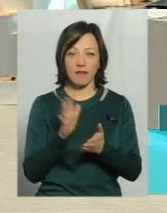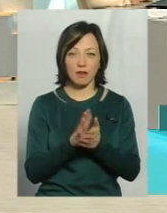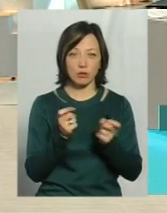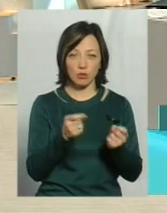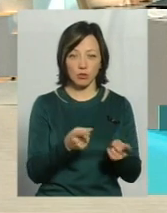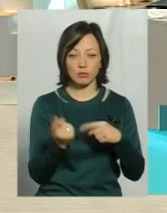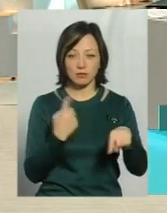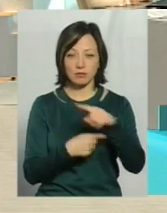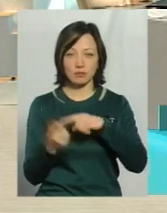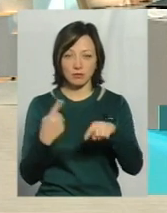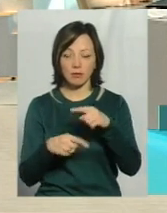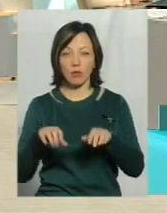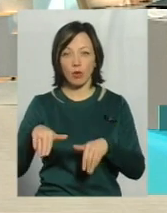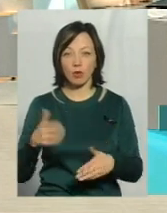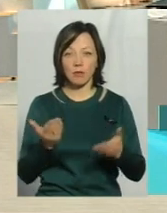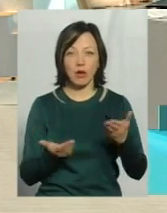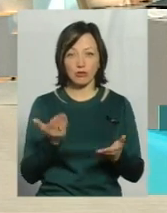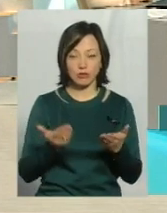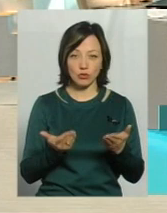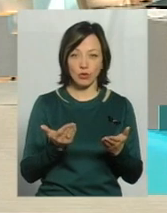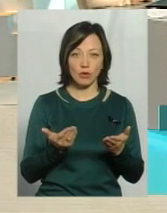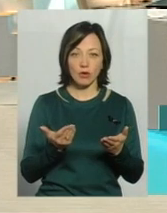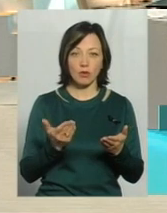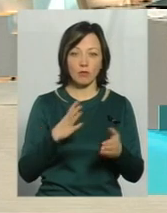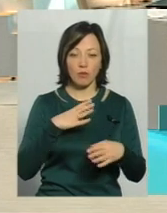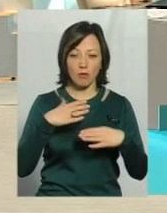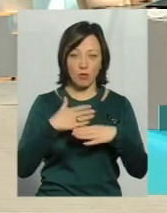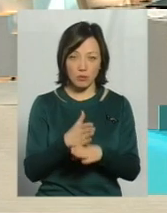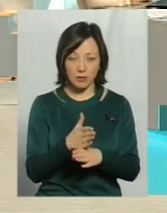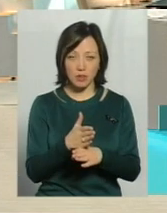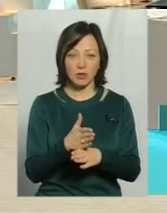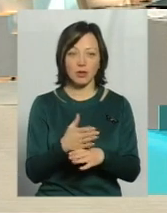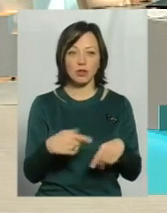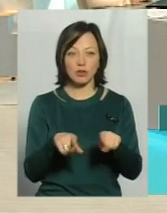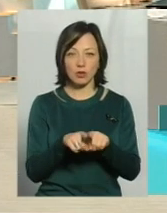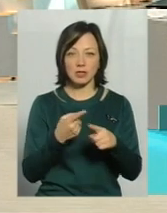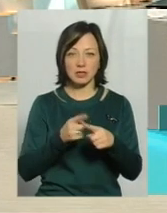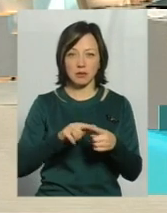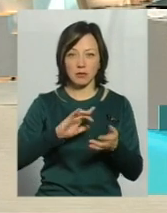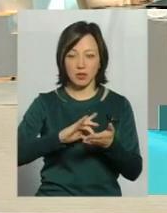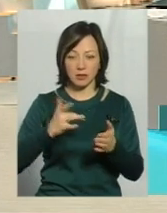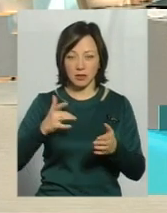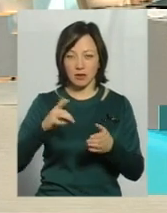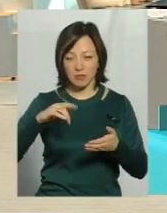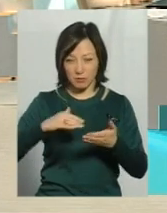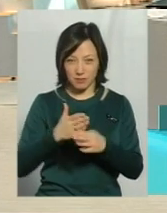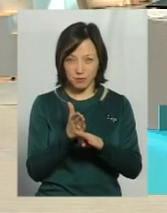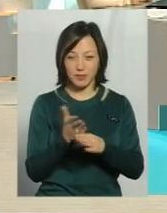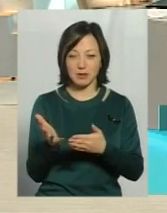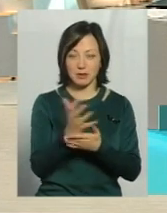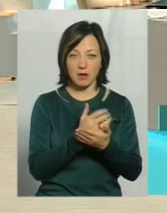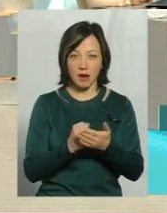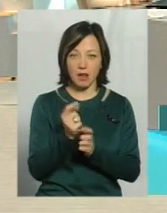Вона крутилася в обороті, потім, якщо навіть вже десь був бой, то теж цих пляшок надщерблених збирали,